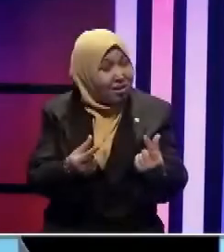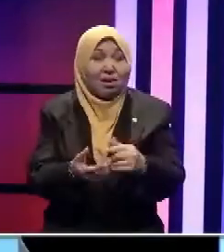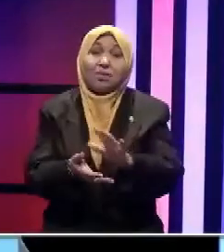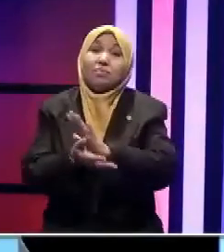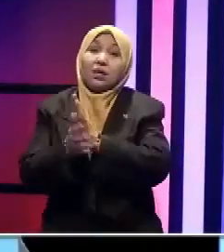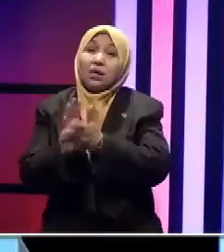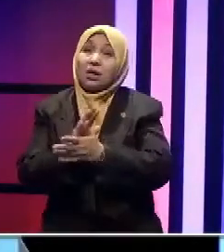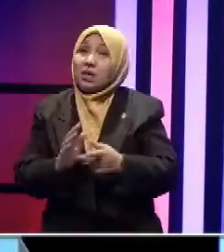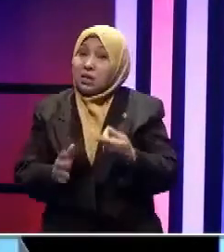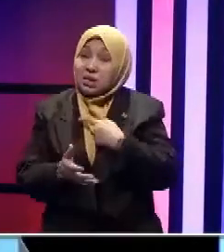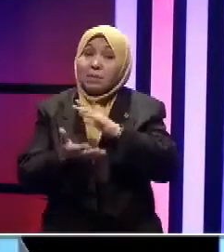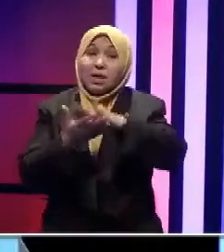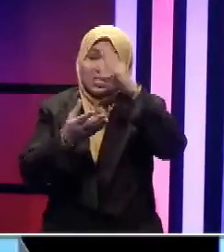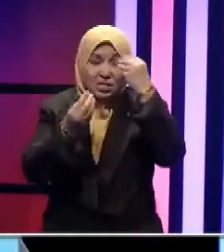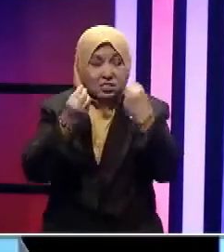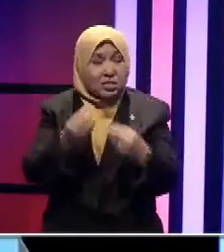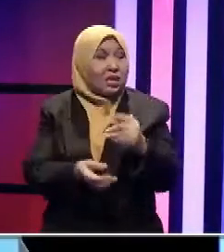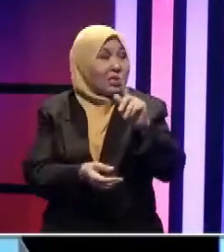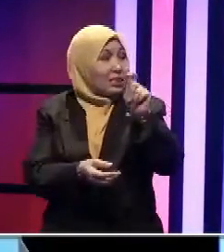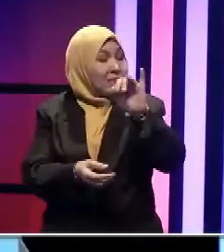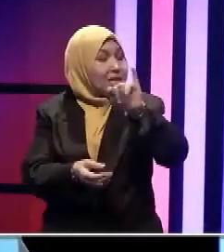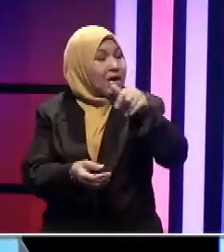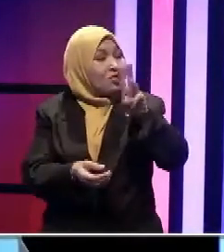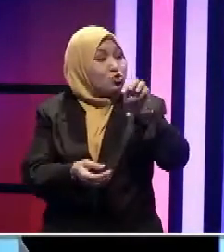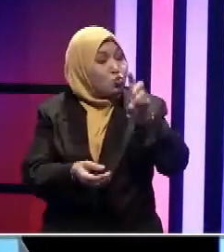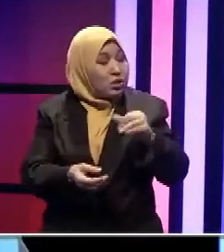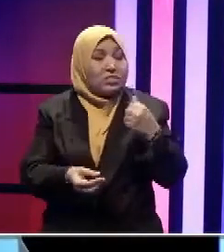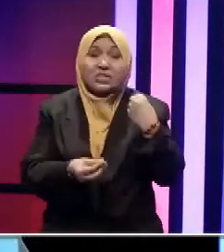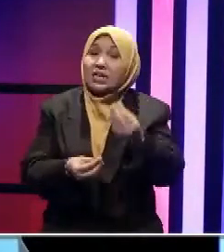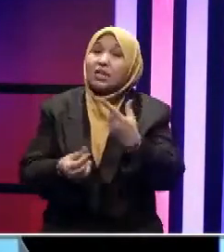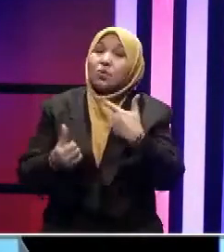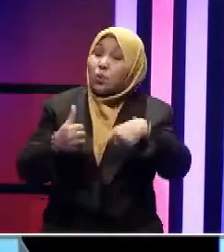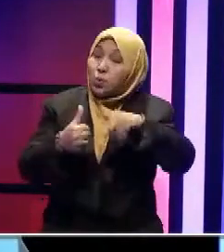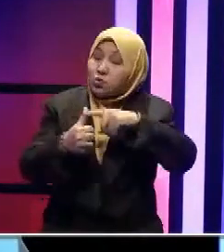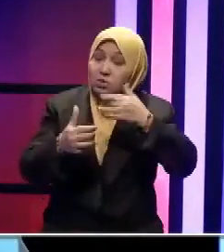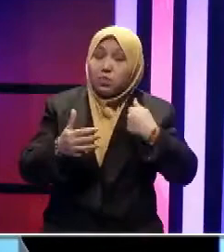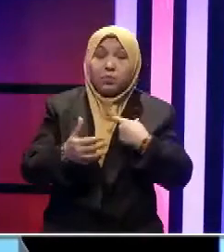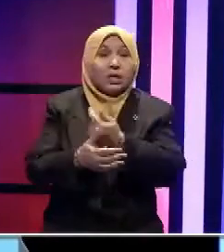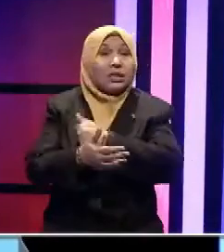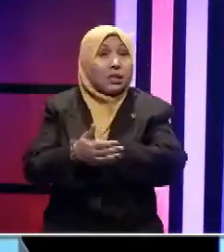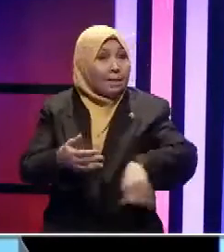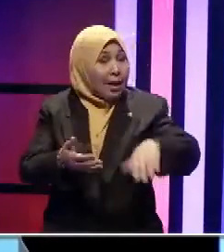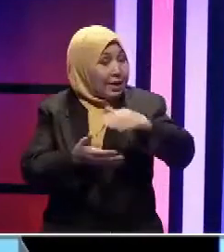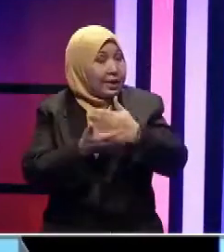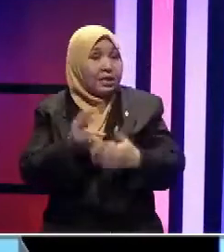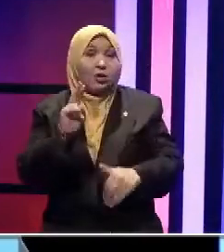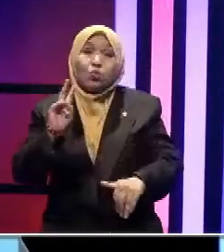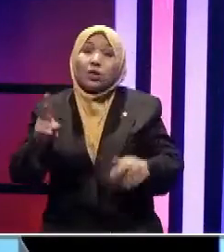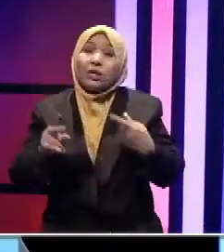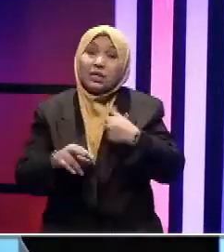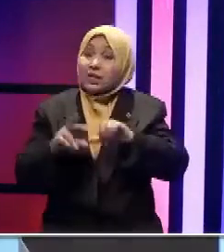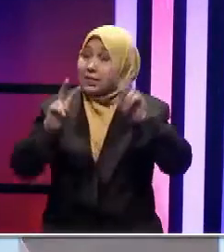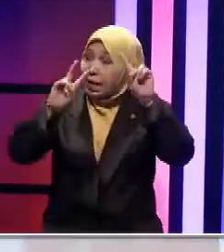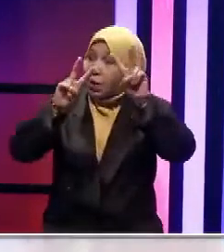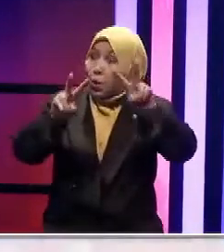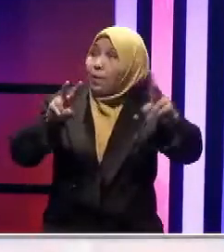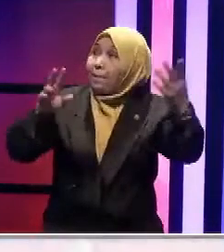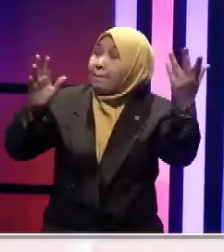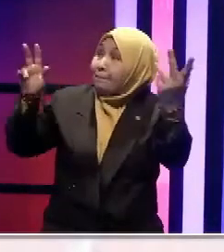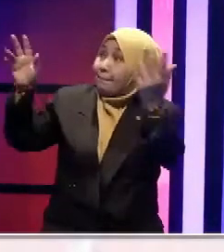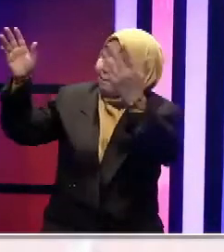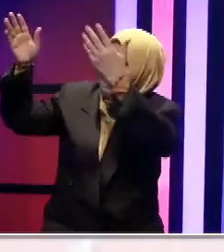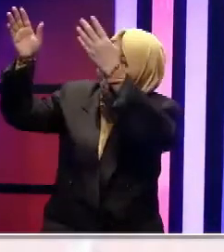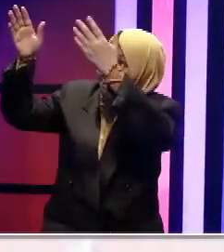hai hai kita belajar sedikit tajwid dahulu sebelum kita meneruskan bahagiannya kedua terlihat di ras like